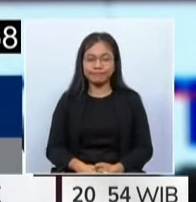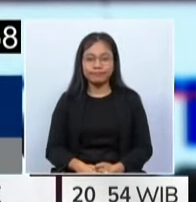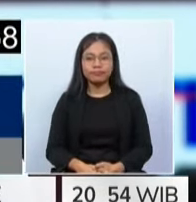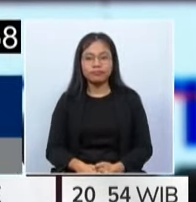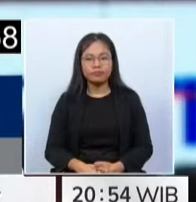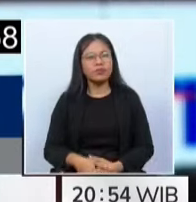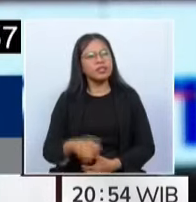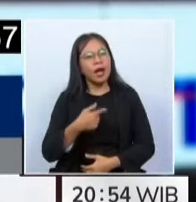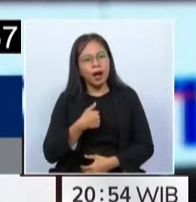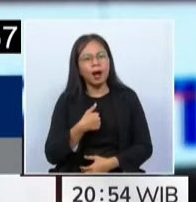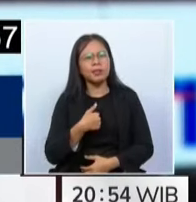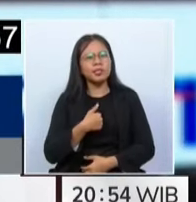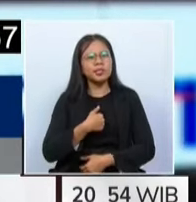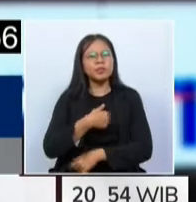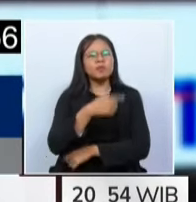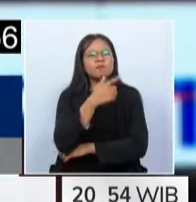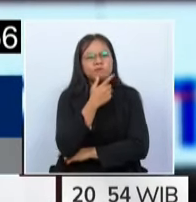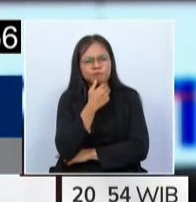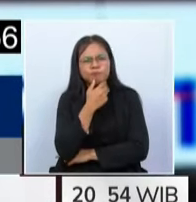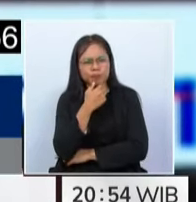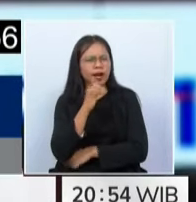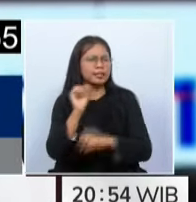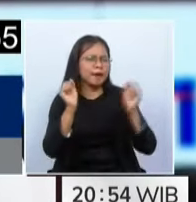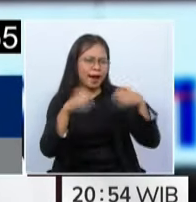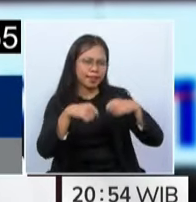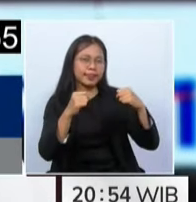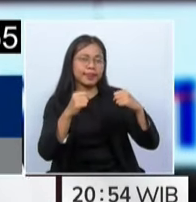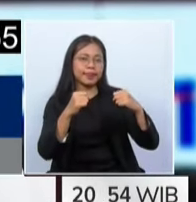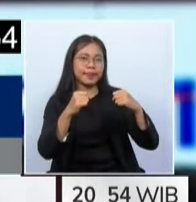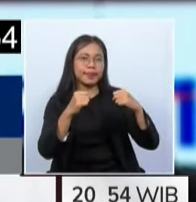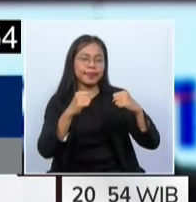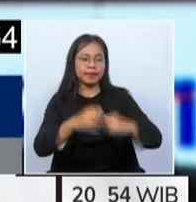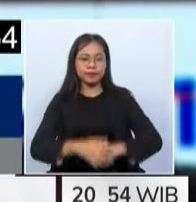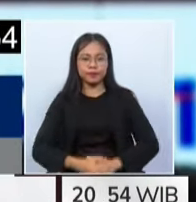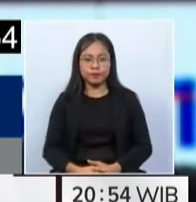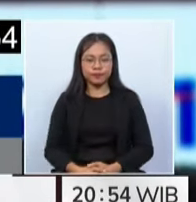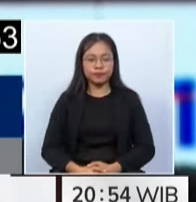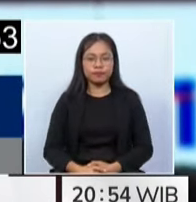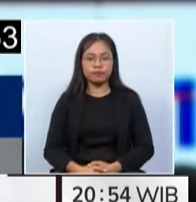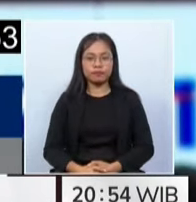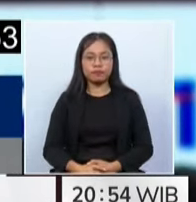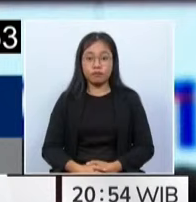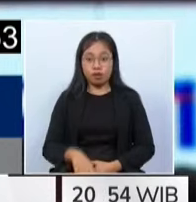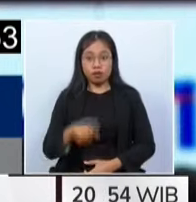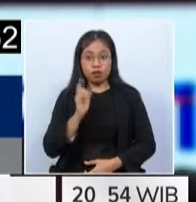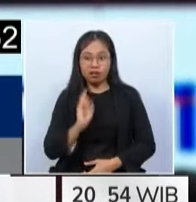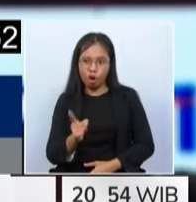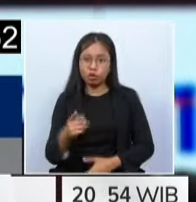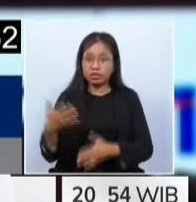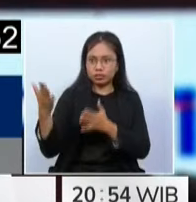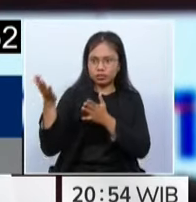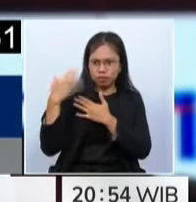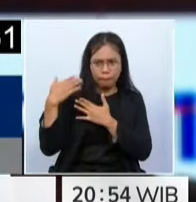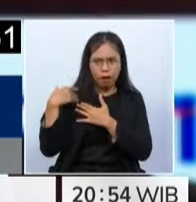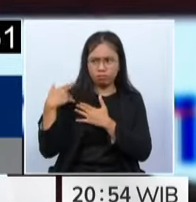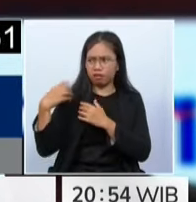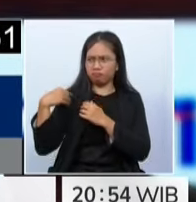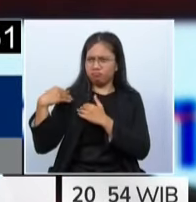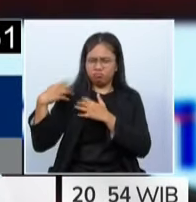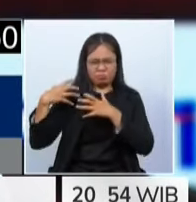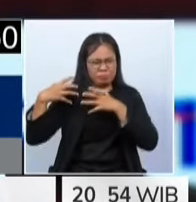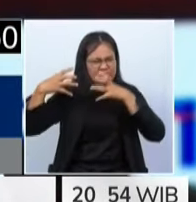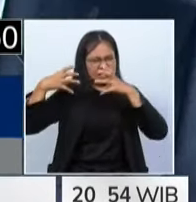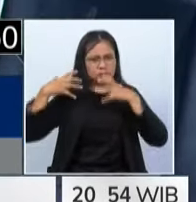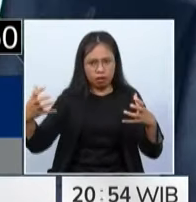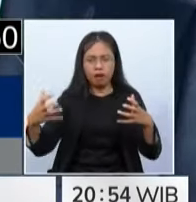sependapat bahwa semakin tinggi semakin Kompleks memang kepimpinan itu